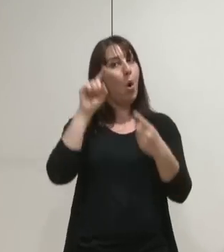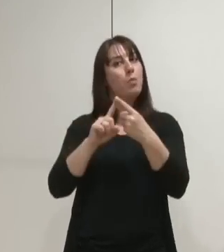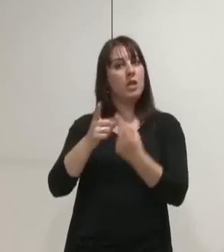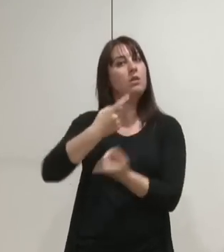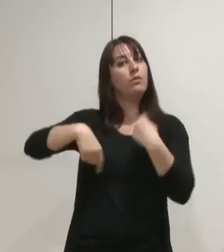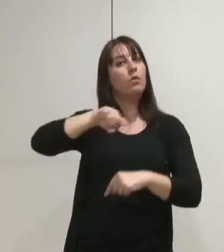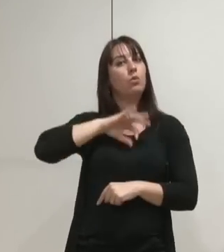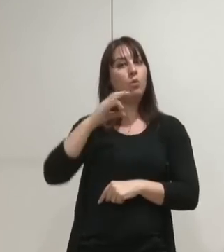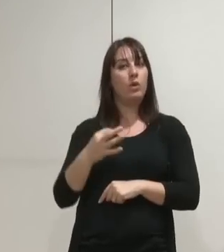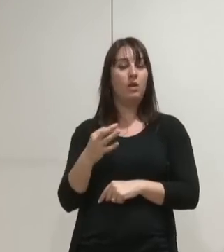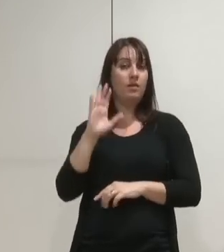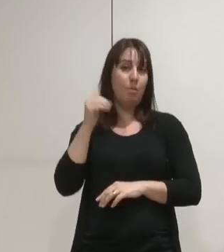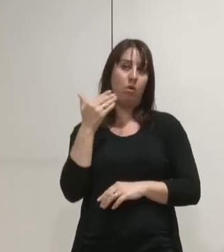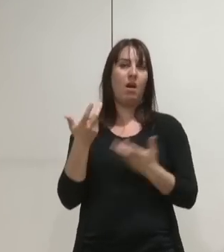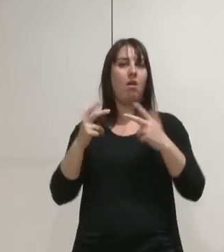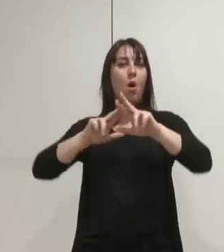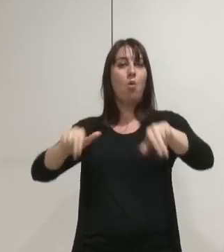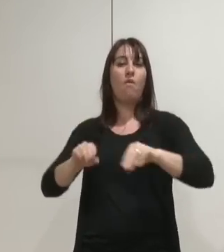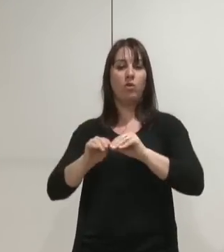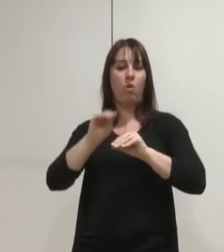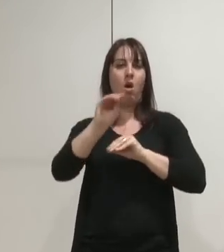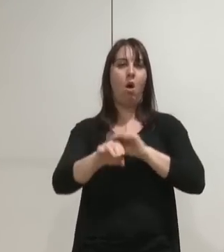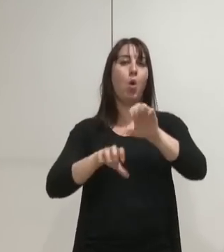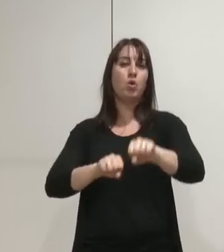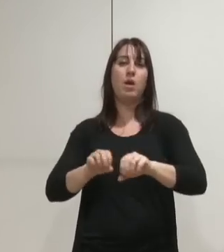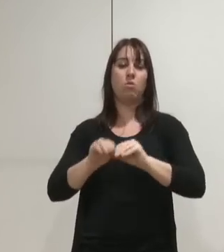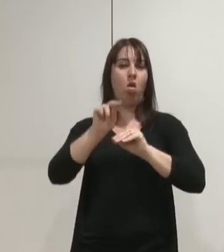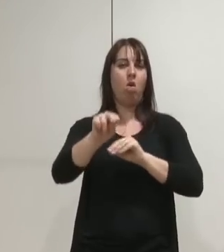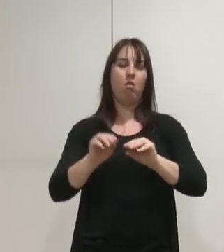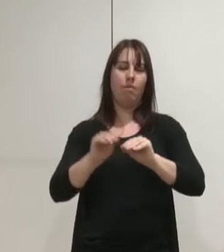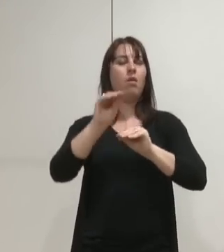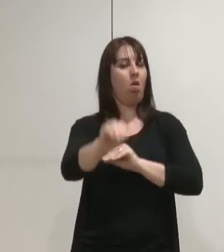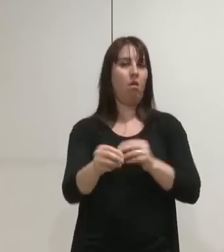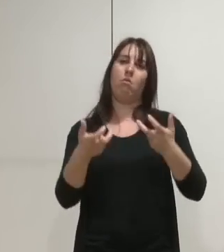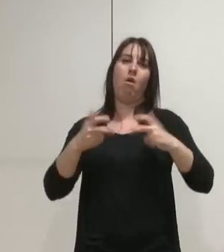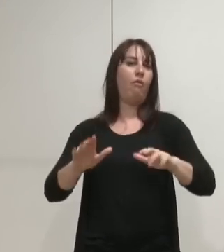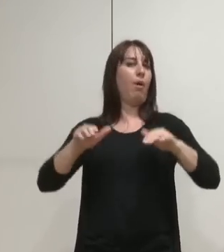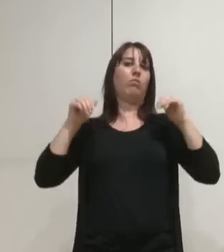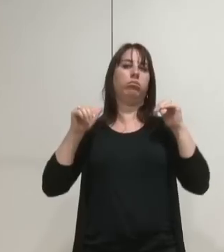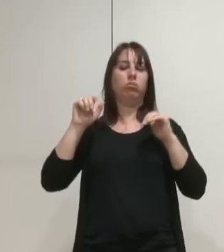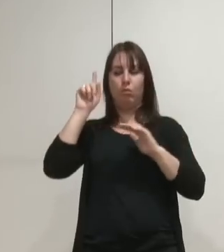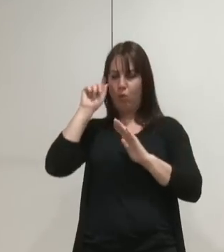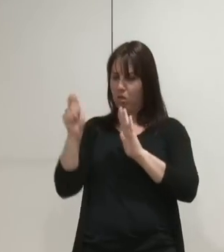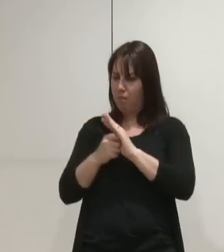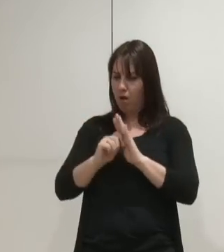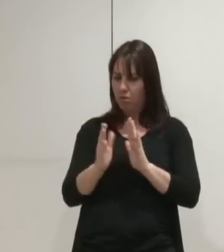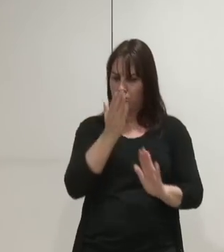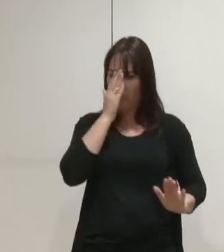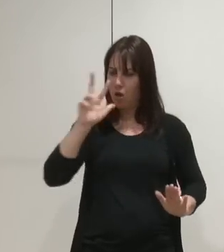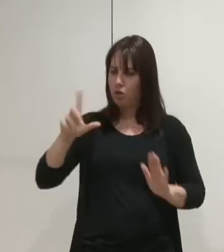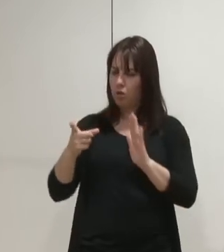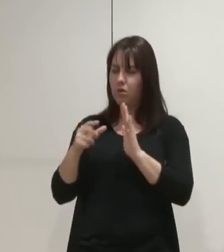le non renouvellement de la convention d'occupation du domaine public qui avait lieu qui se terminait donc au 31